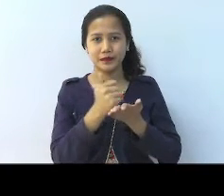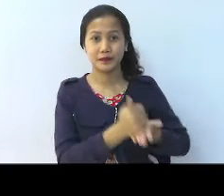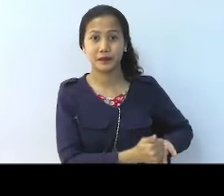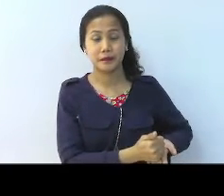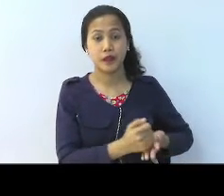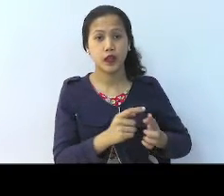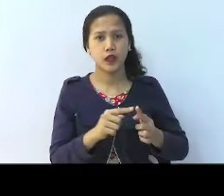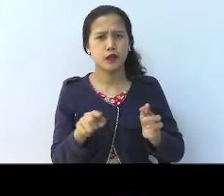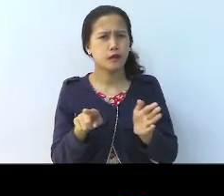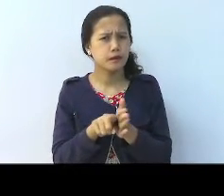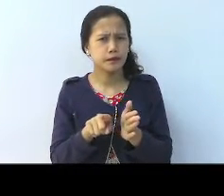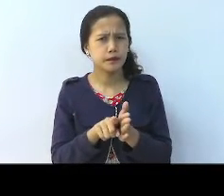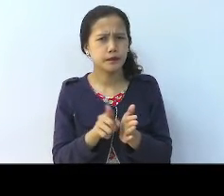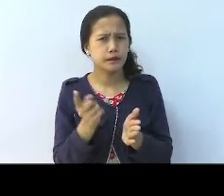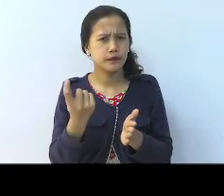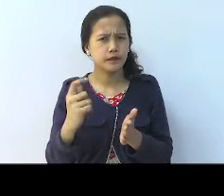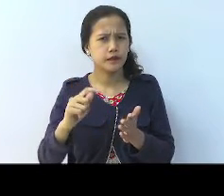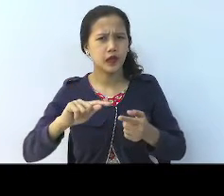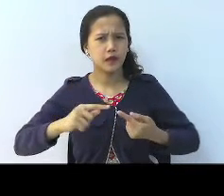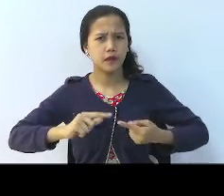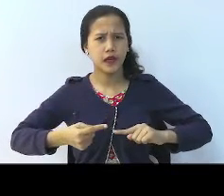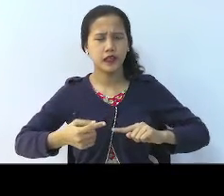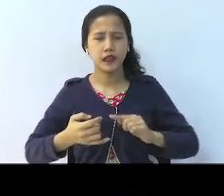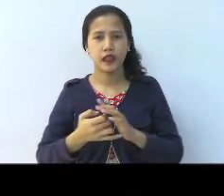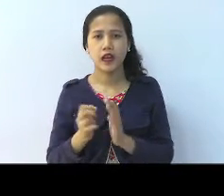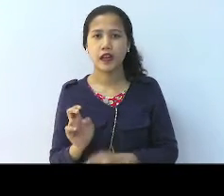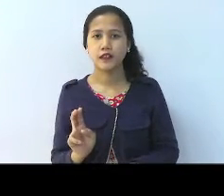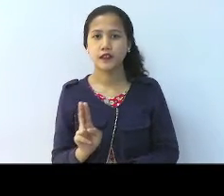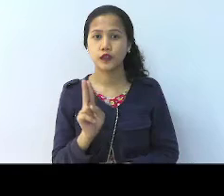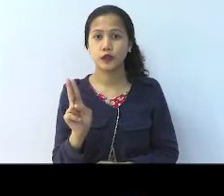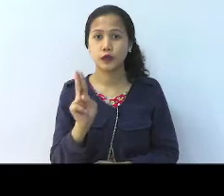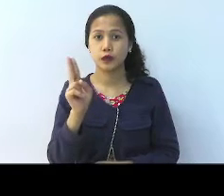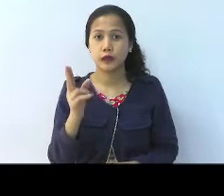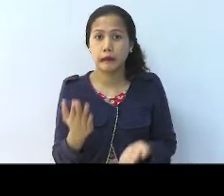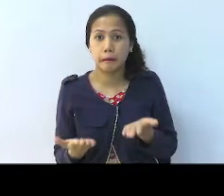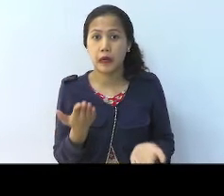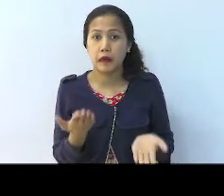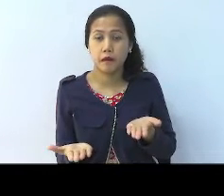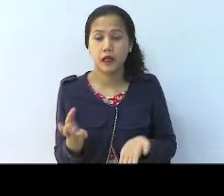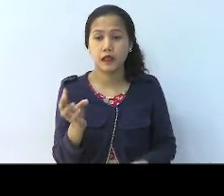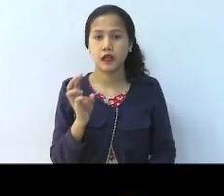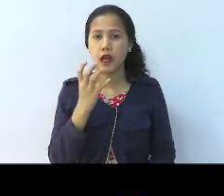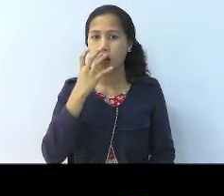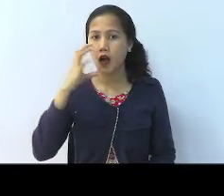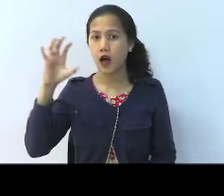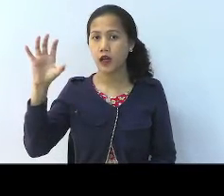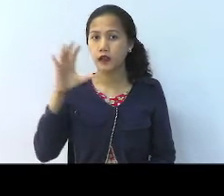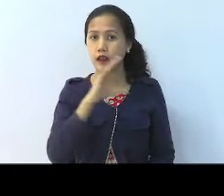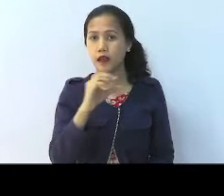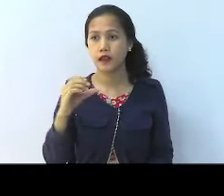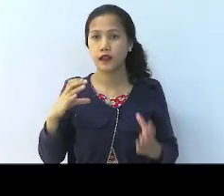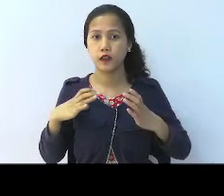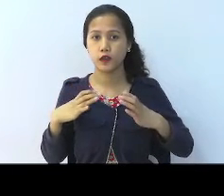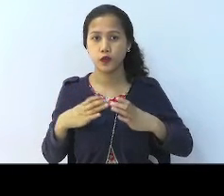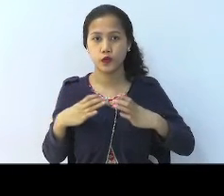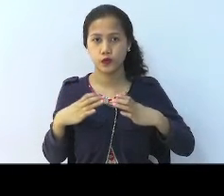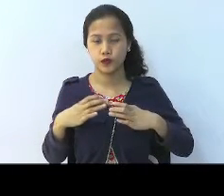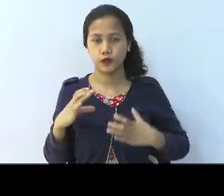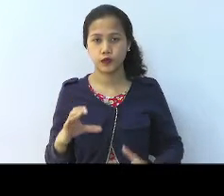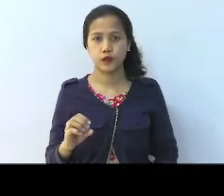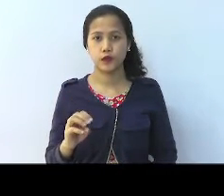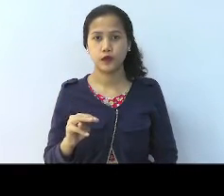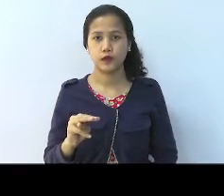Yan. Kaya mahalagang magpakonsulta pa rin po sa doktor, sa mga dalubhasa. Yan. Sa amin naman po as a